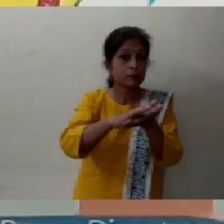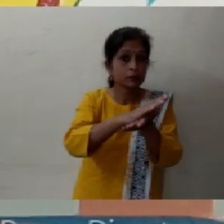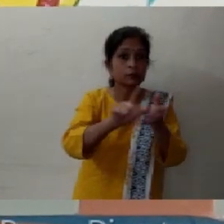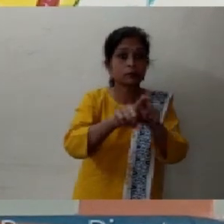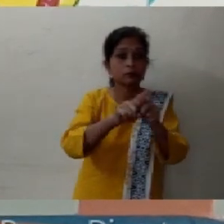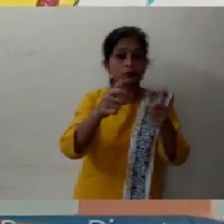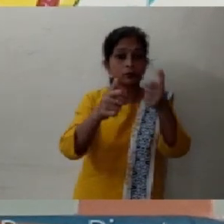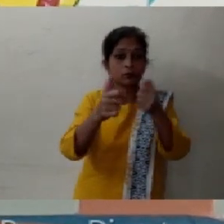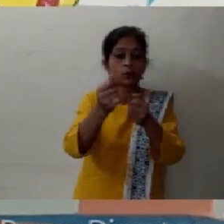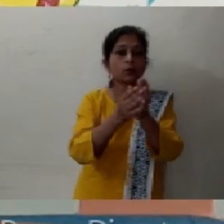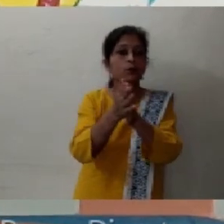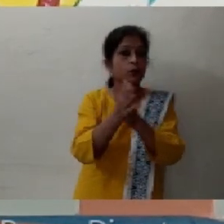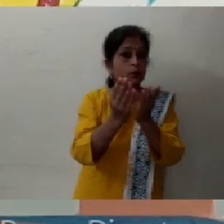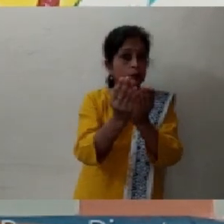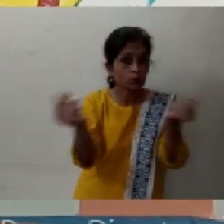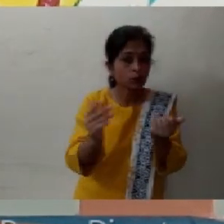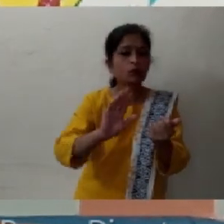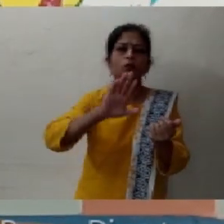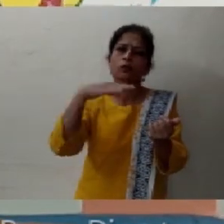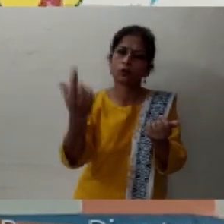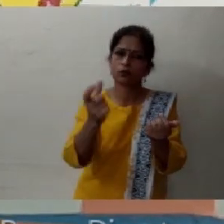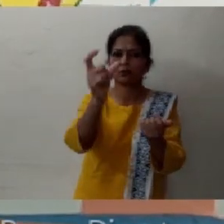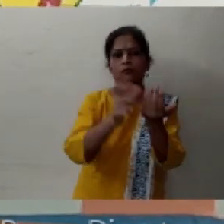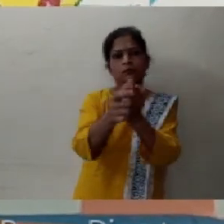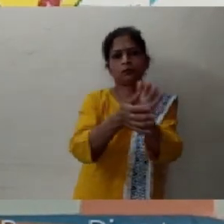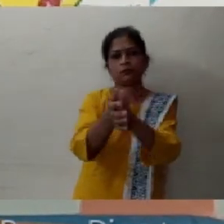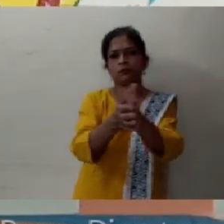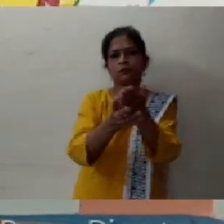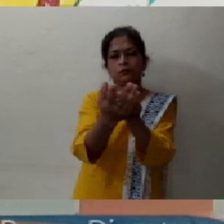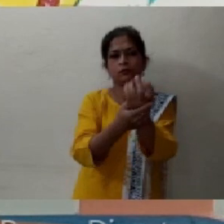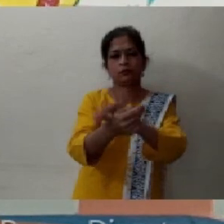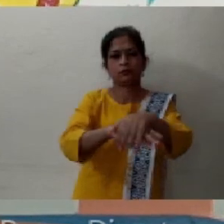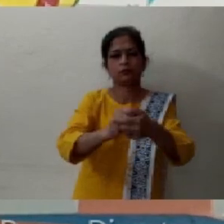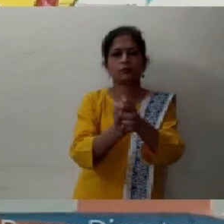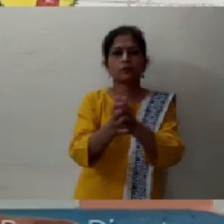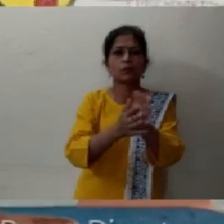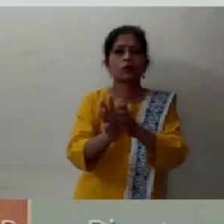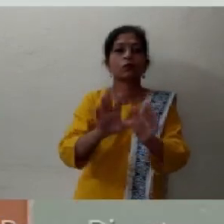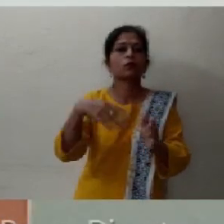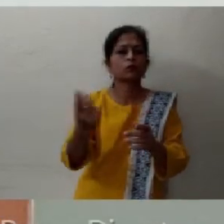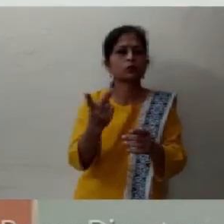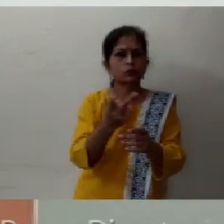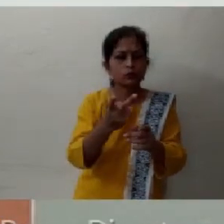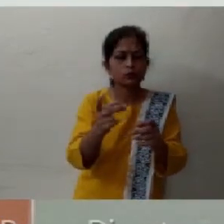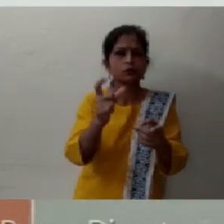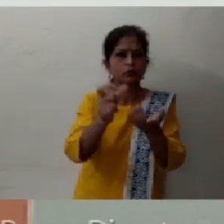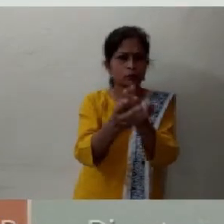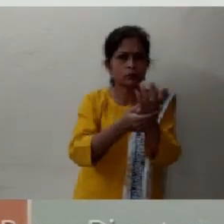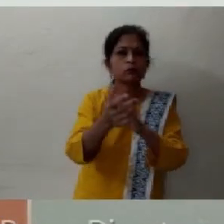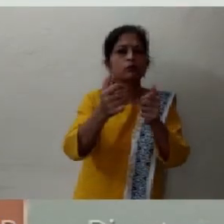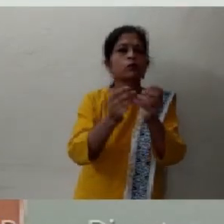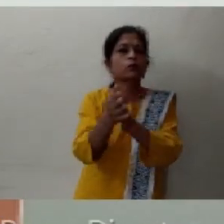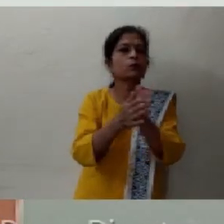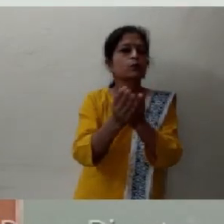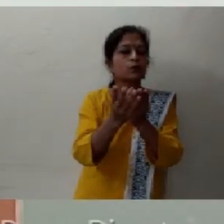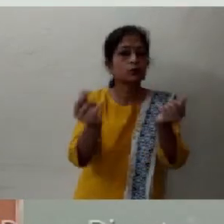युक्त हैंड सैनिटाइजर हो या तो फिर साबुन हो। साबुन और 60% अल्कोहल युक्त